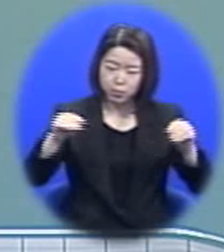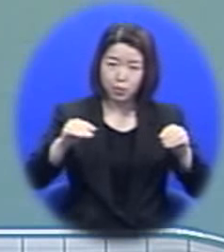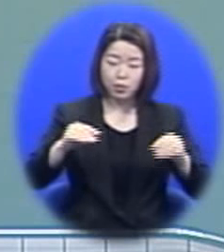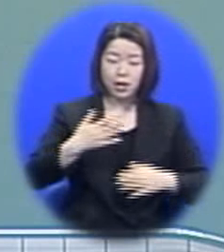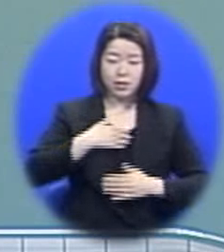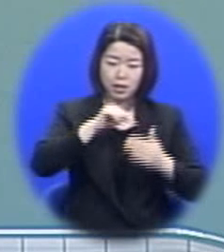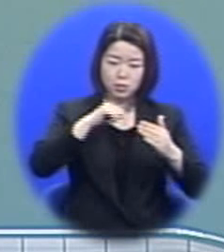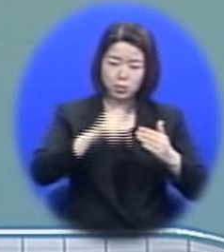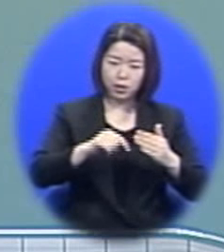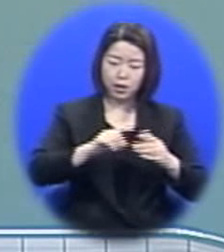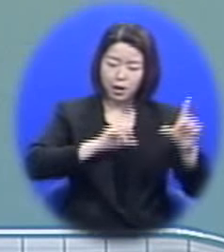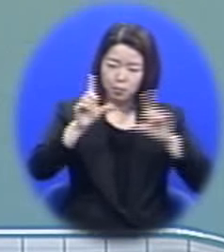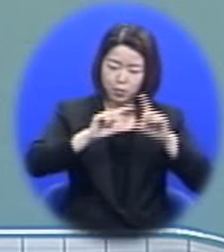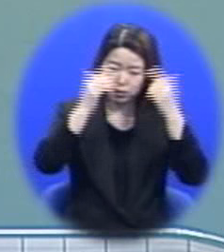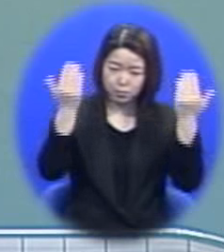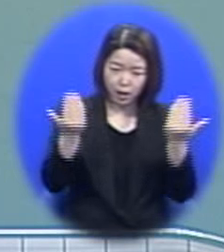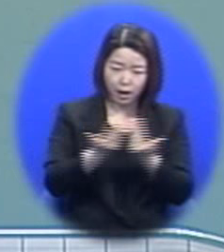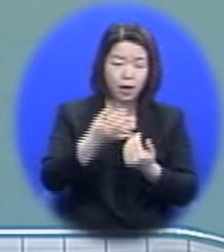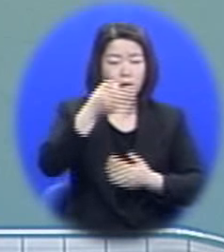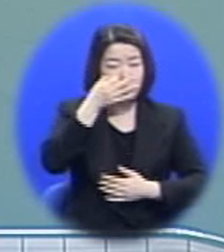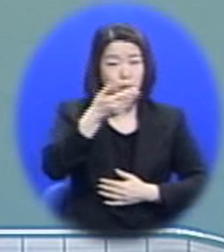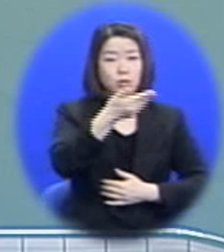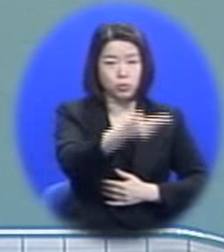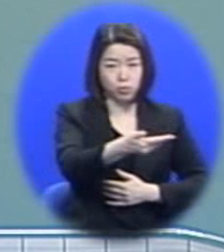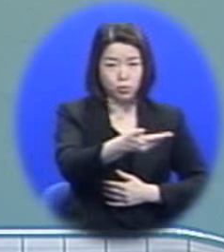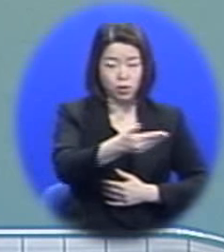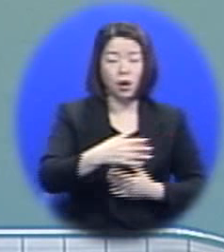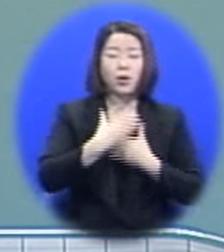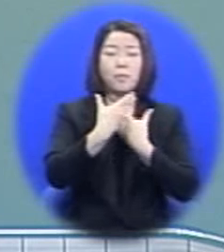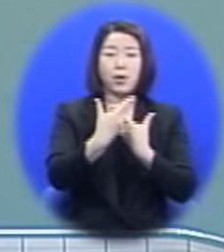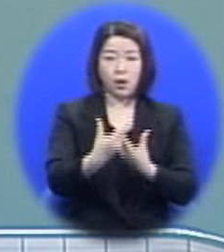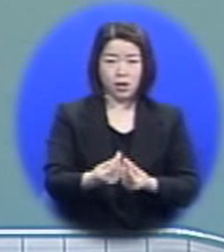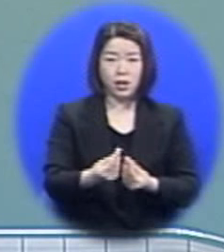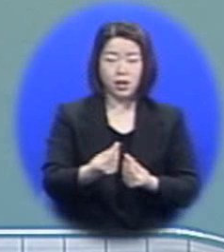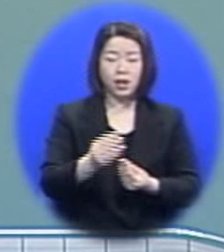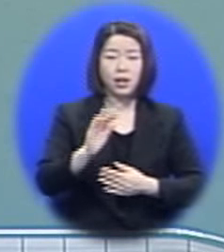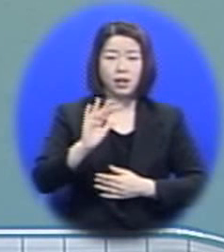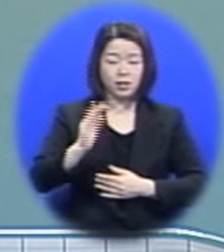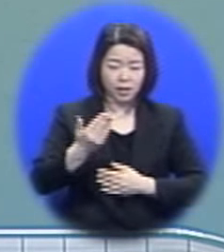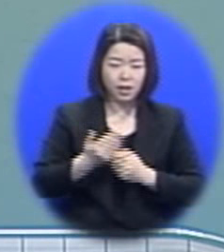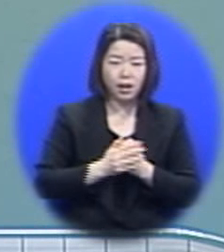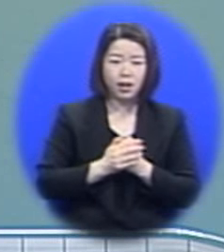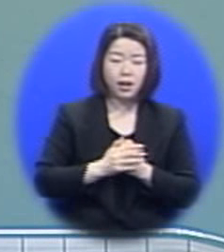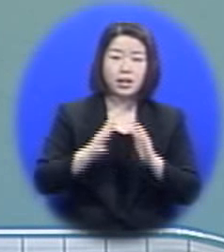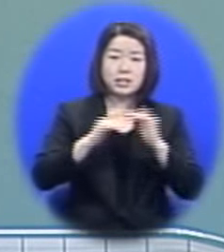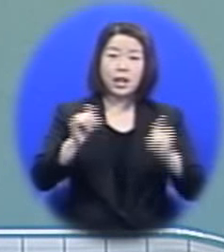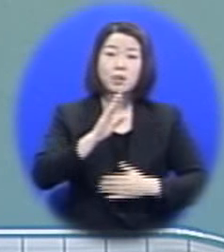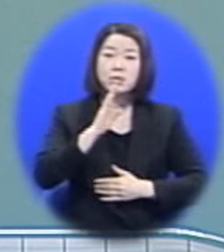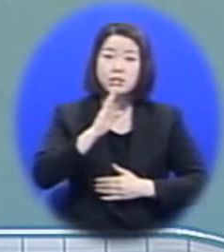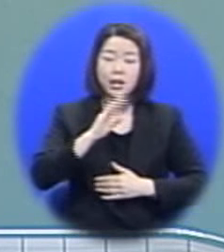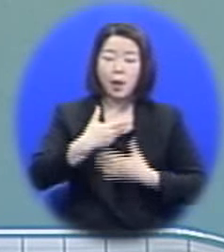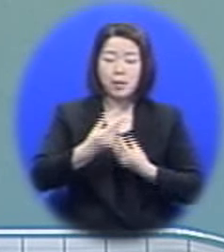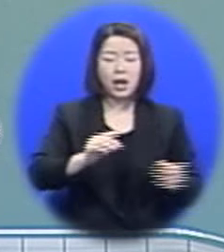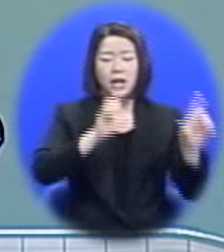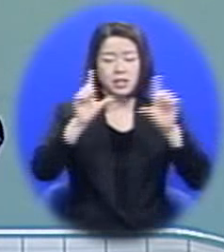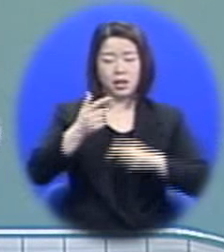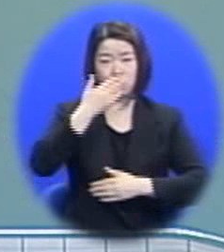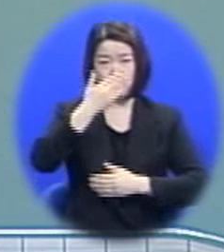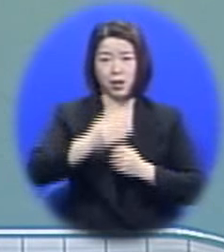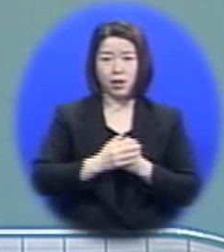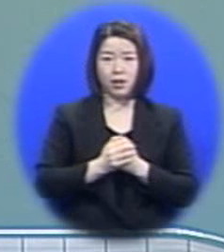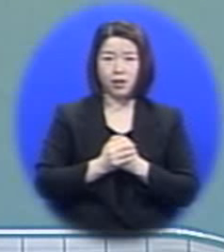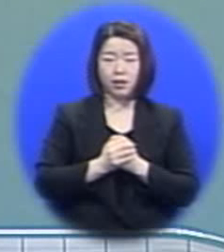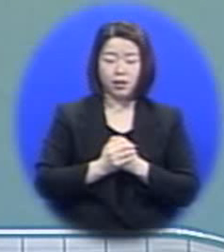보여 주면서도 편안해야 그래야 사람이 사는 거 아니겠어요? 하나님이